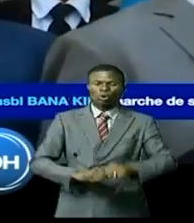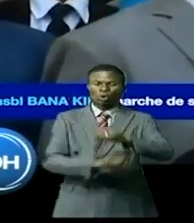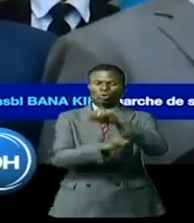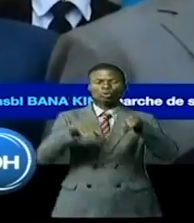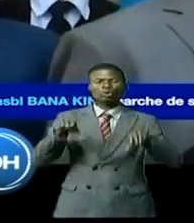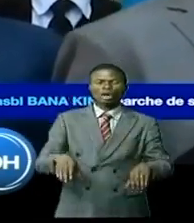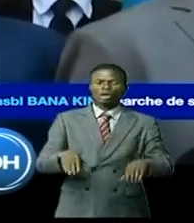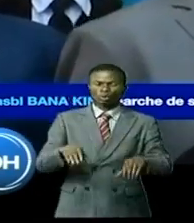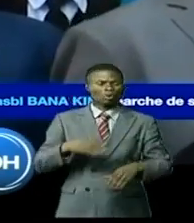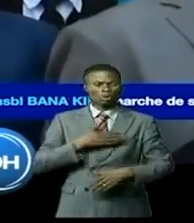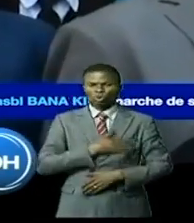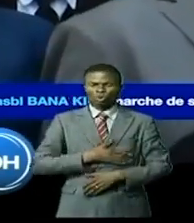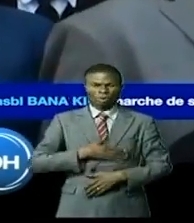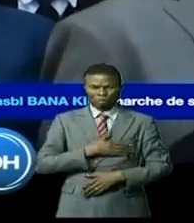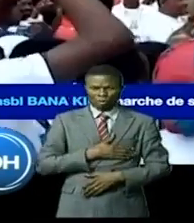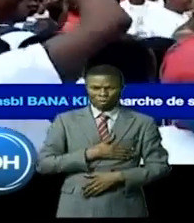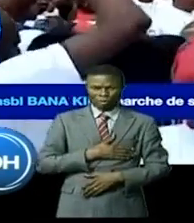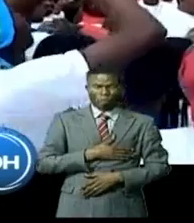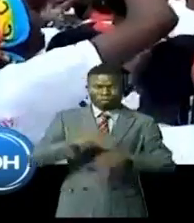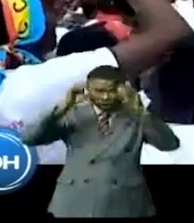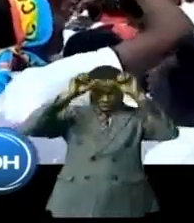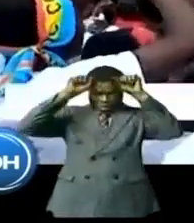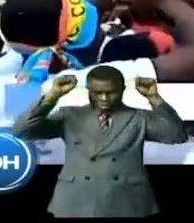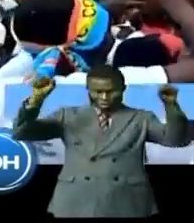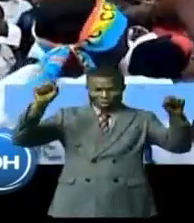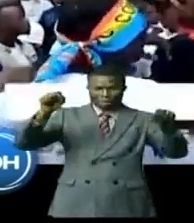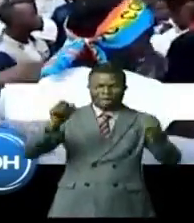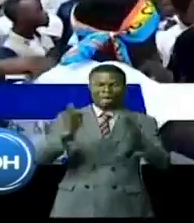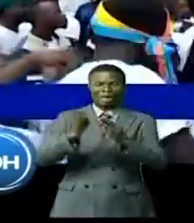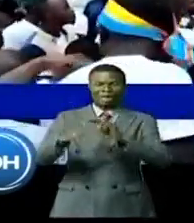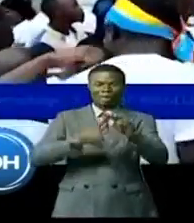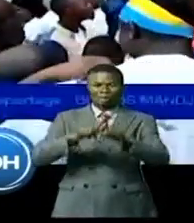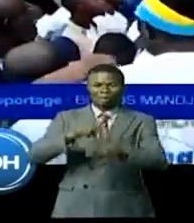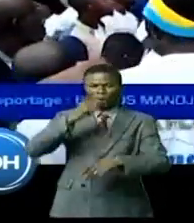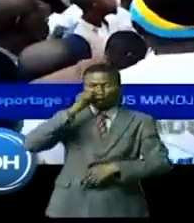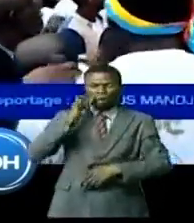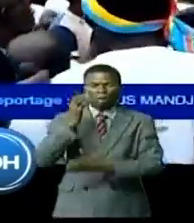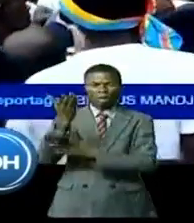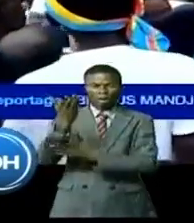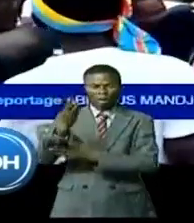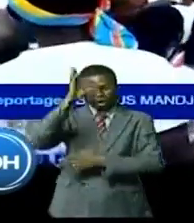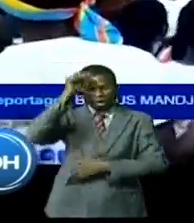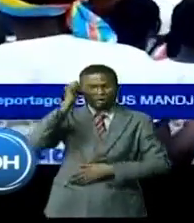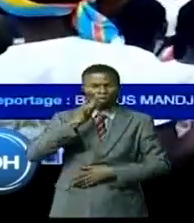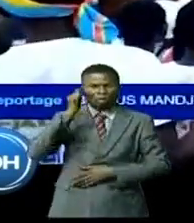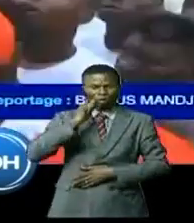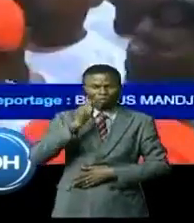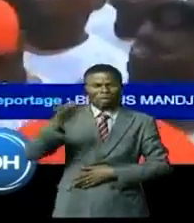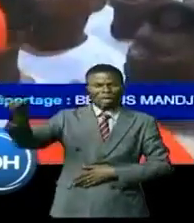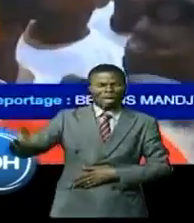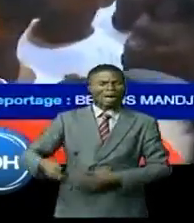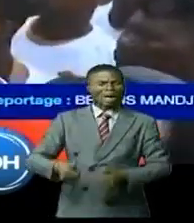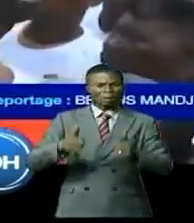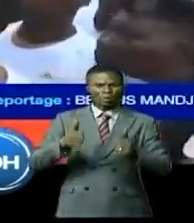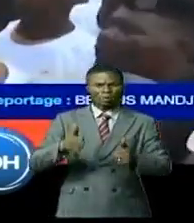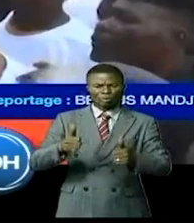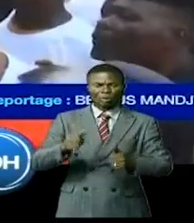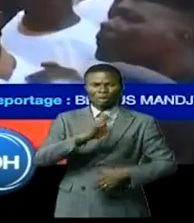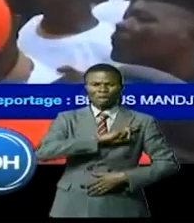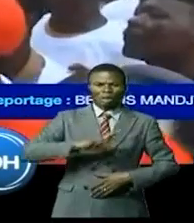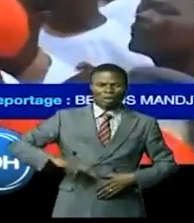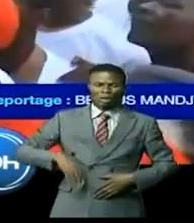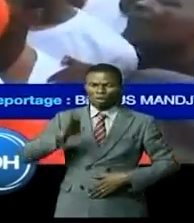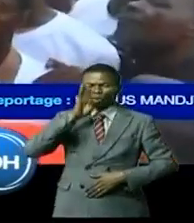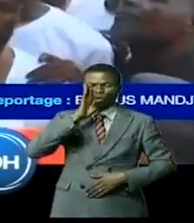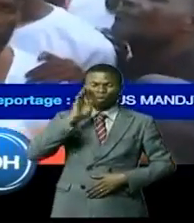Le président Mbosso a invité les Quinoises et Quinois à réserver un accueil chaleureux au roi de Belge qui